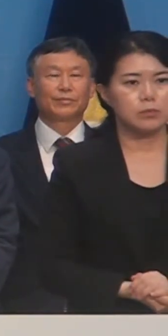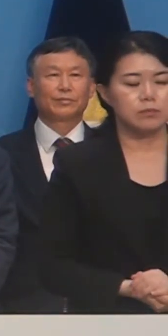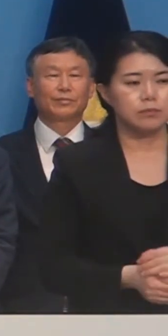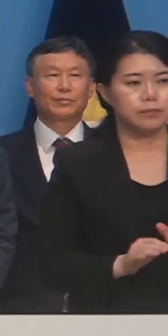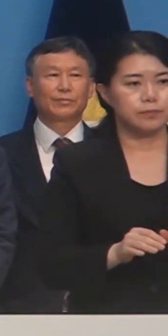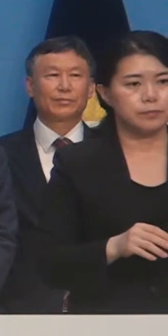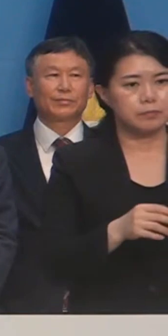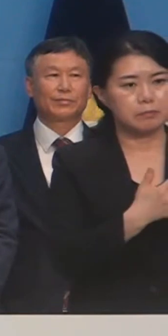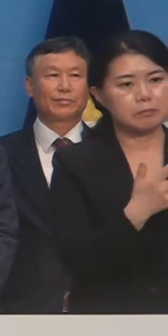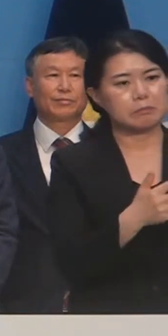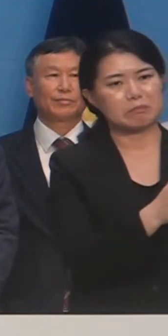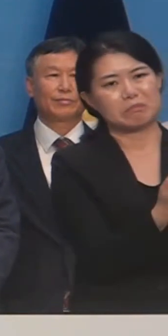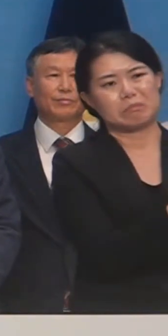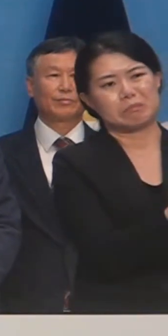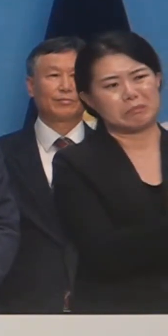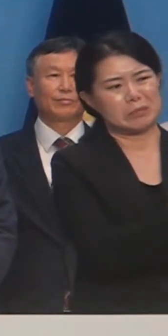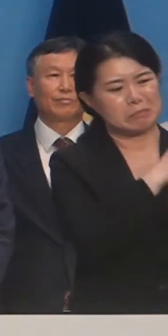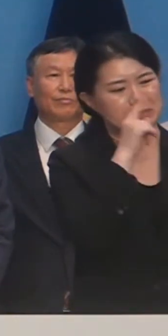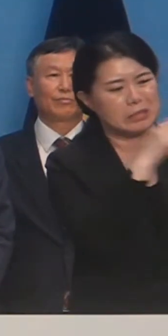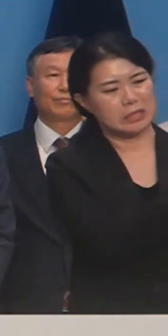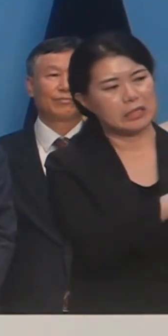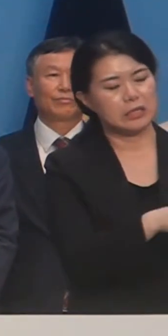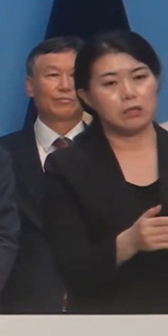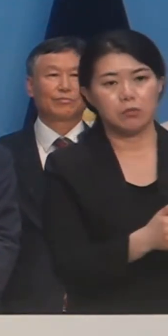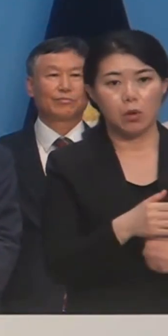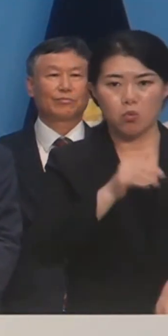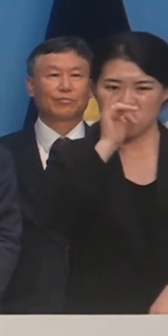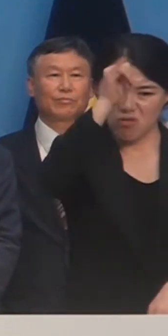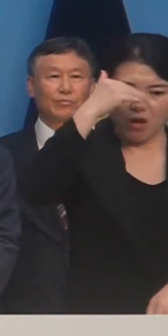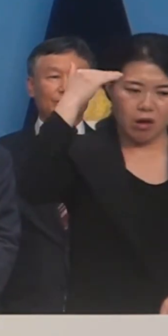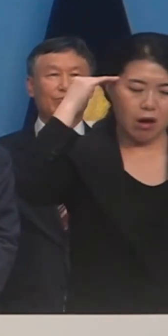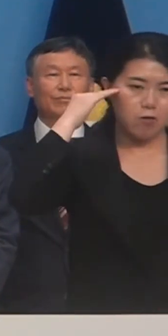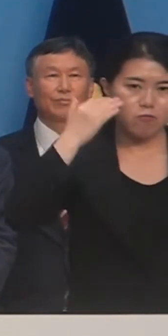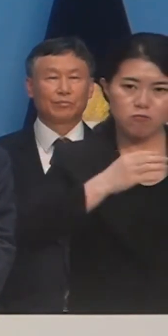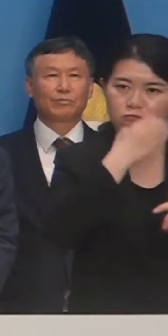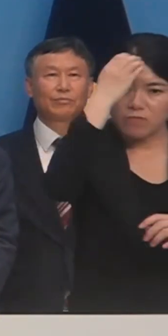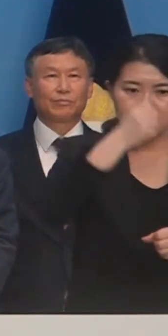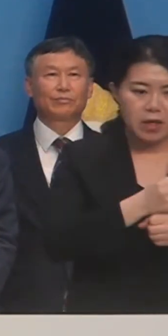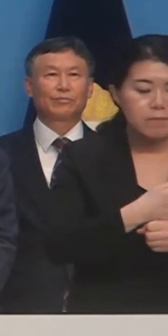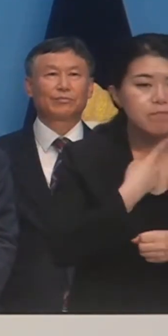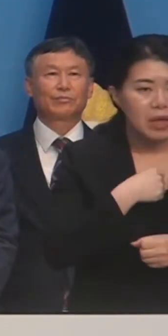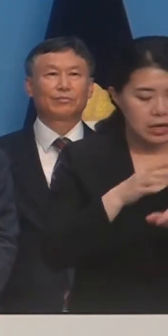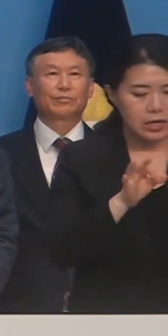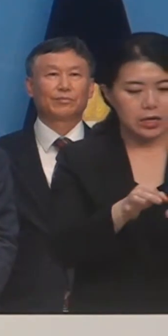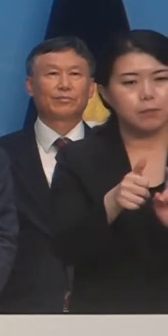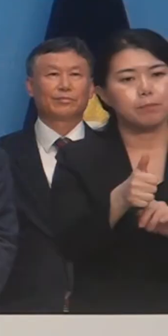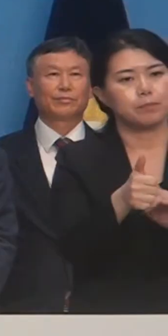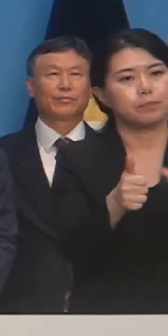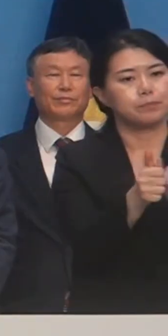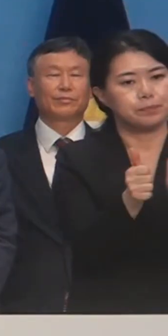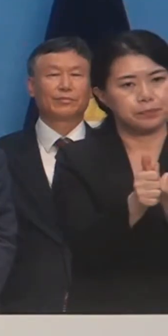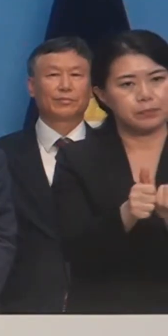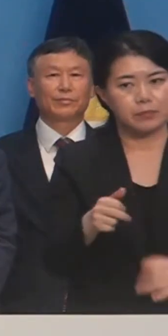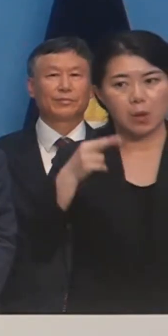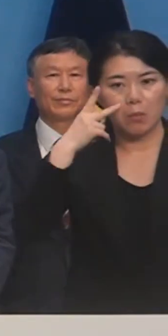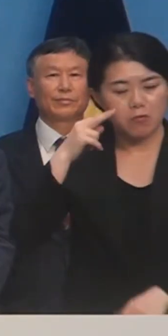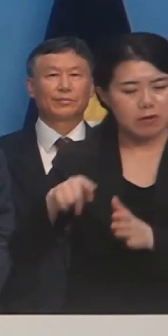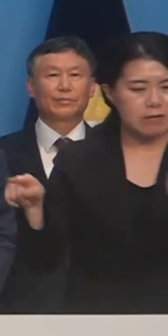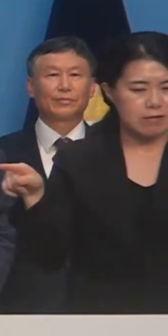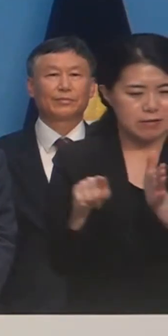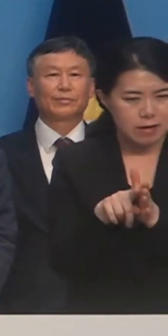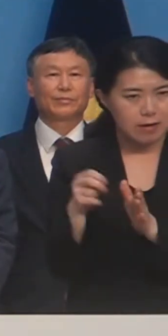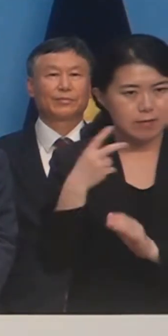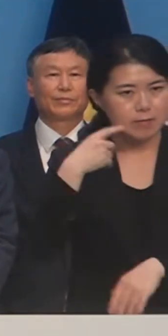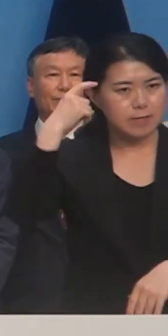추한 이재명 부부보다는 위대한 코리아의 순수한 꿈을 만든 김문수 부부가 미국의 신앙과